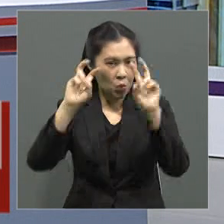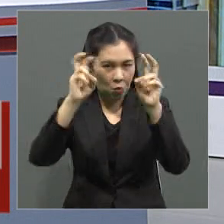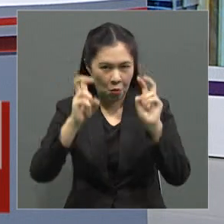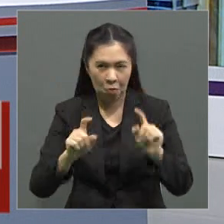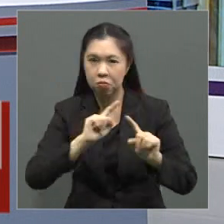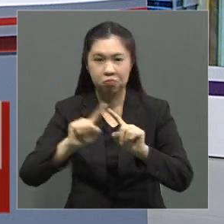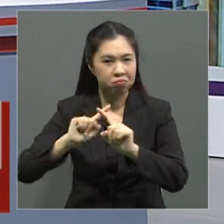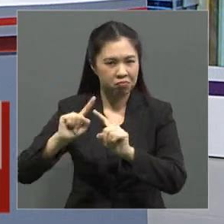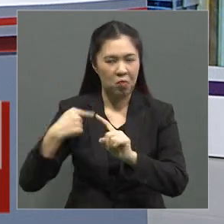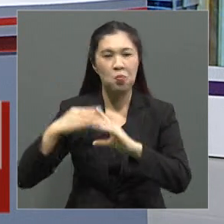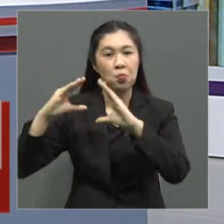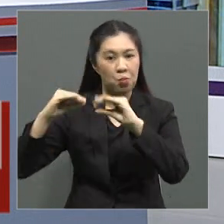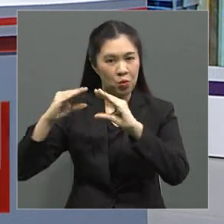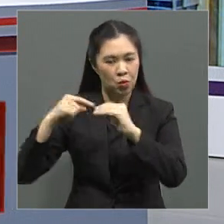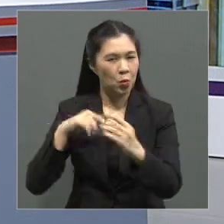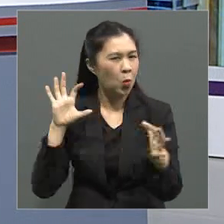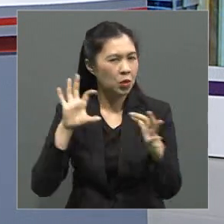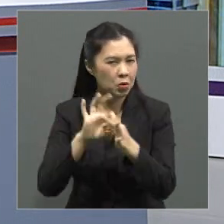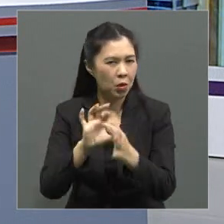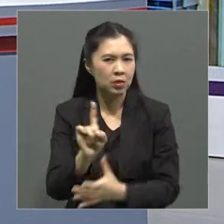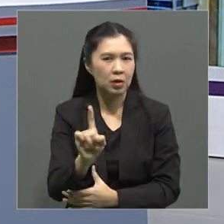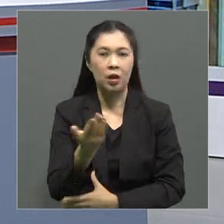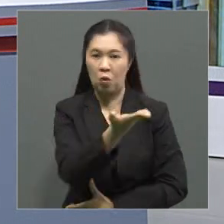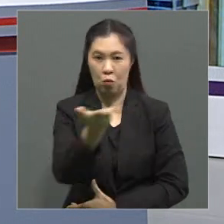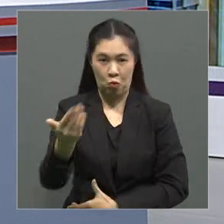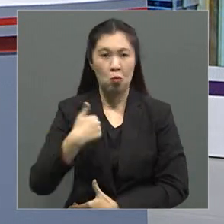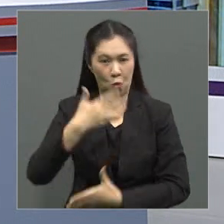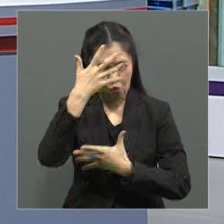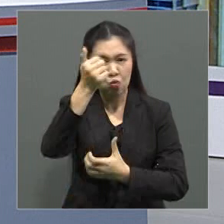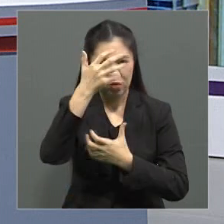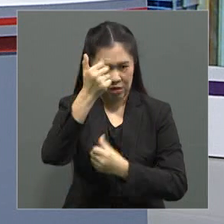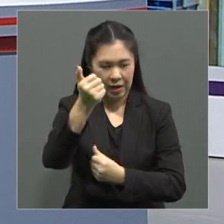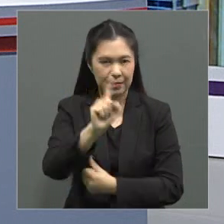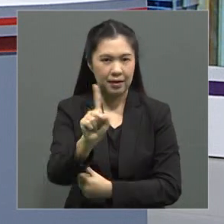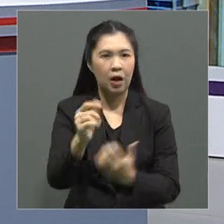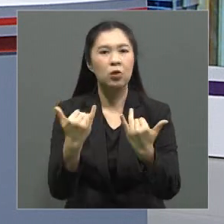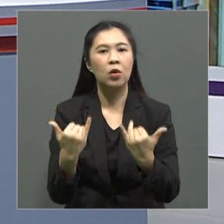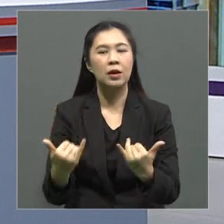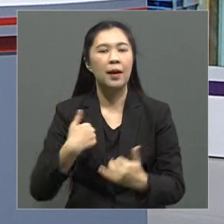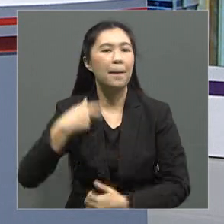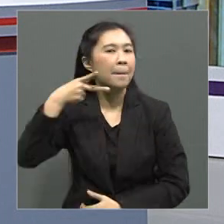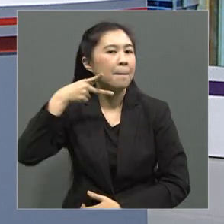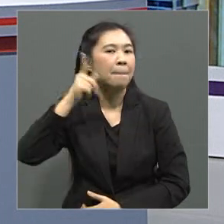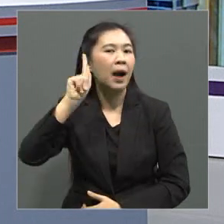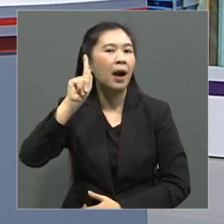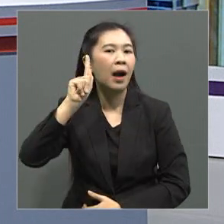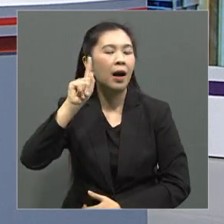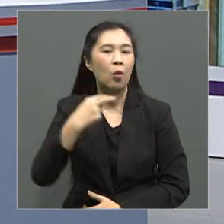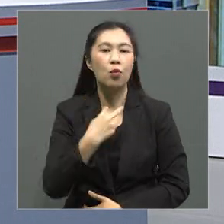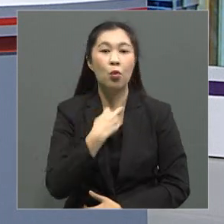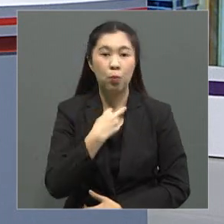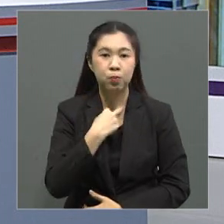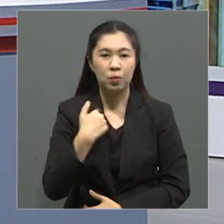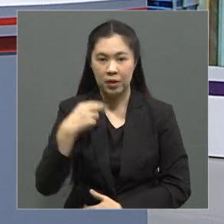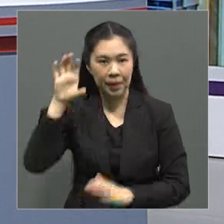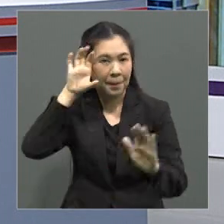ขึ้นโดยเฉพาะอีกคดีที่หลายๆคนให้ความสนใจอยู่ตอนนี้ป้ากบหรือว่าป้ามัวผันที่เรา